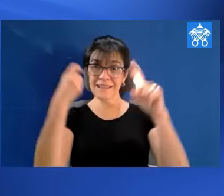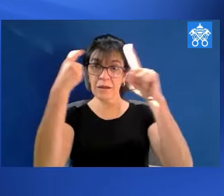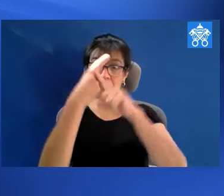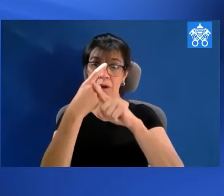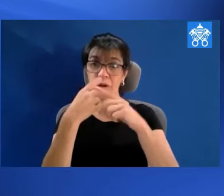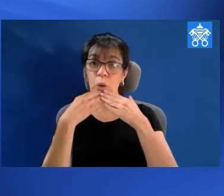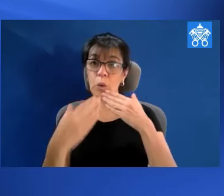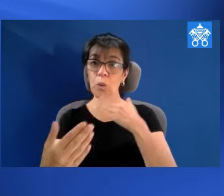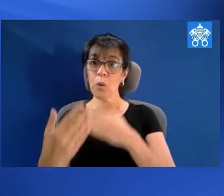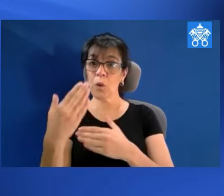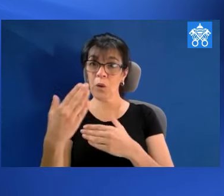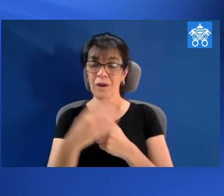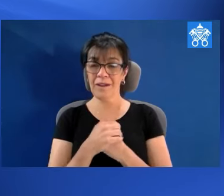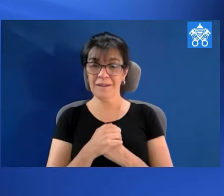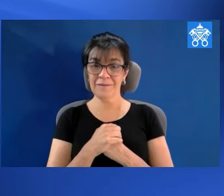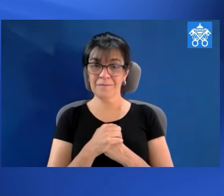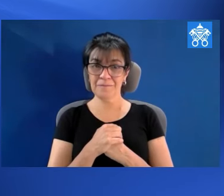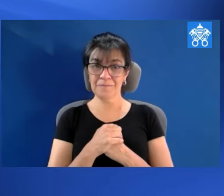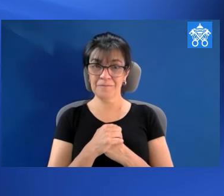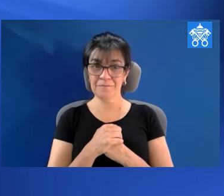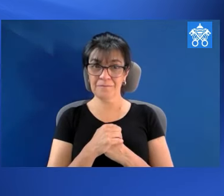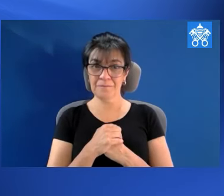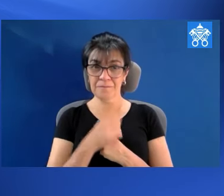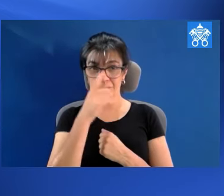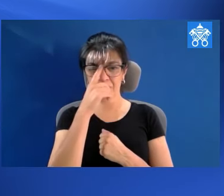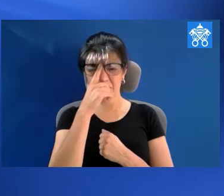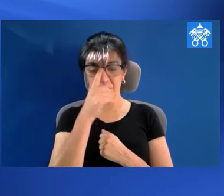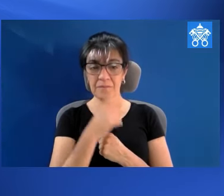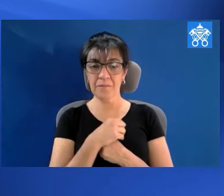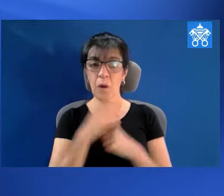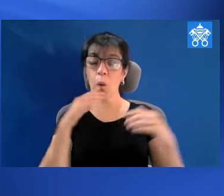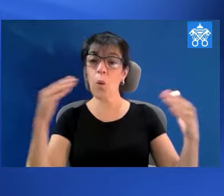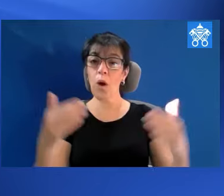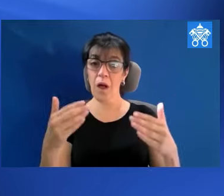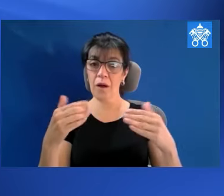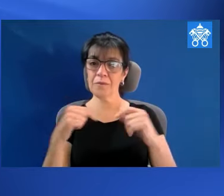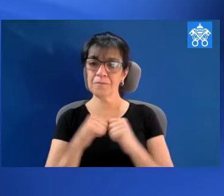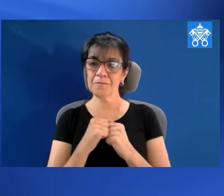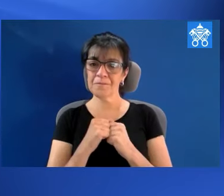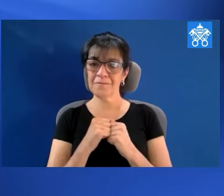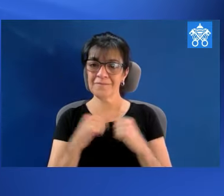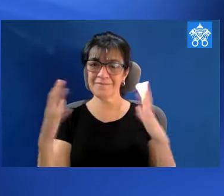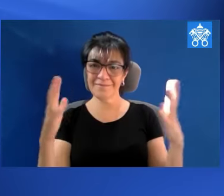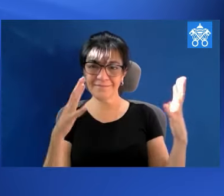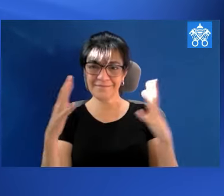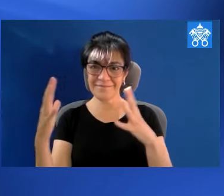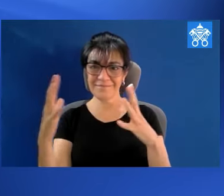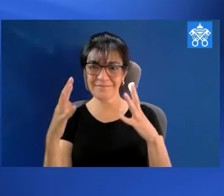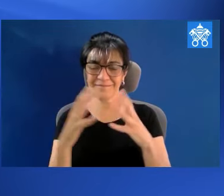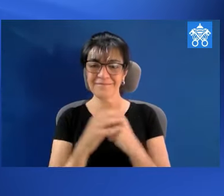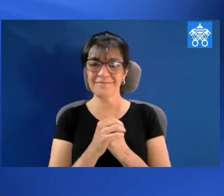Cari fratelli e sorelle, buongiorno. Dear brothers and sisters, good morning and welcome.